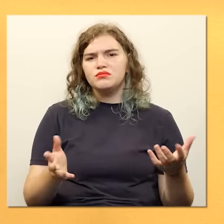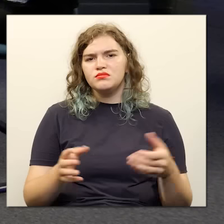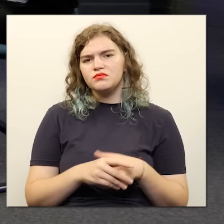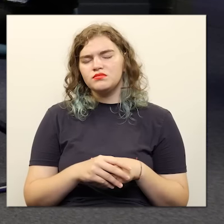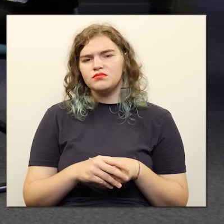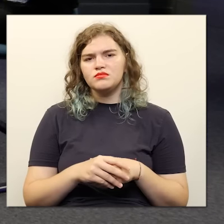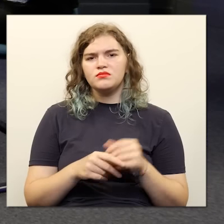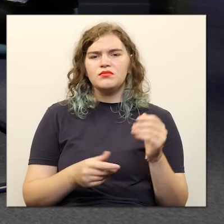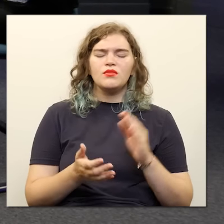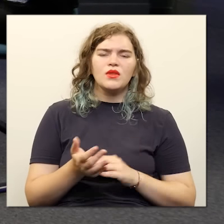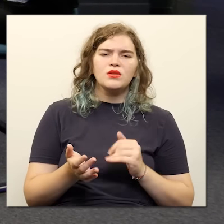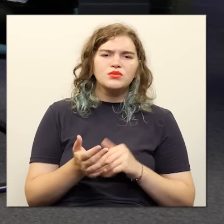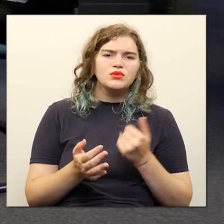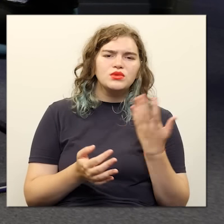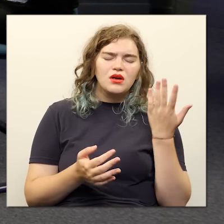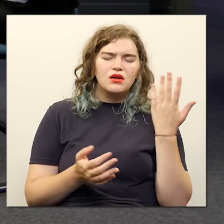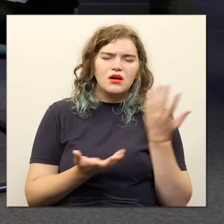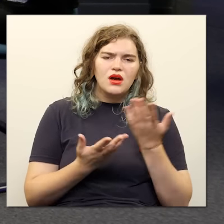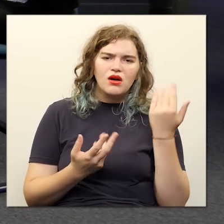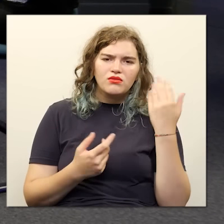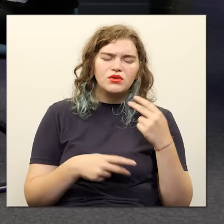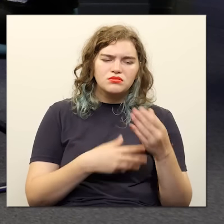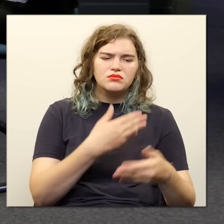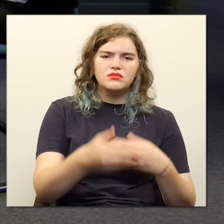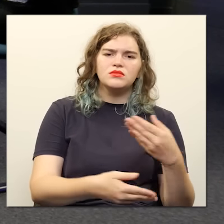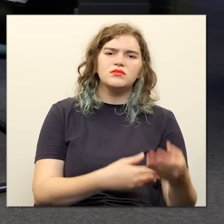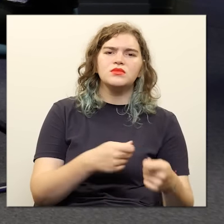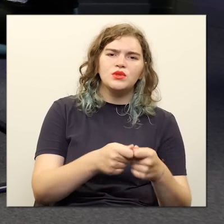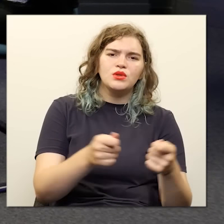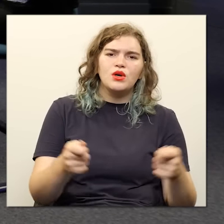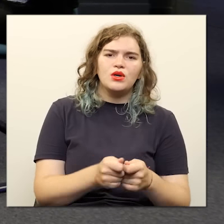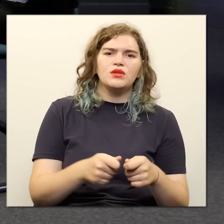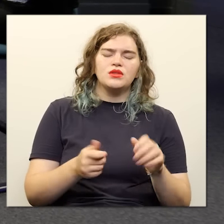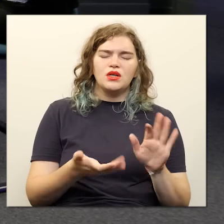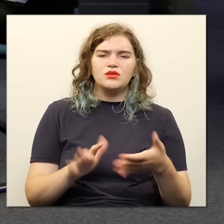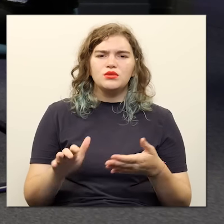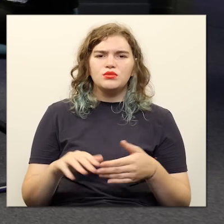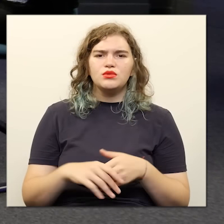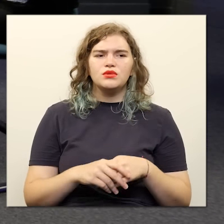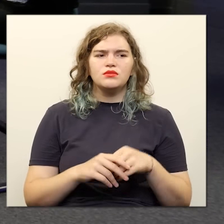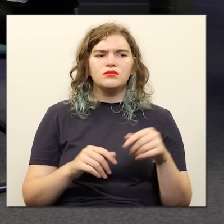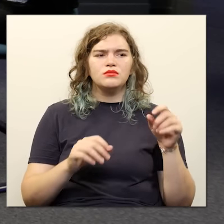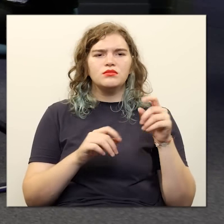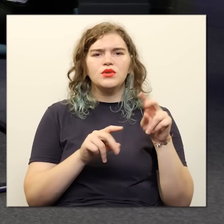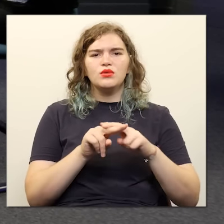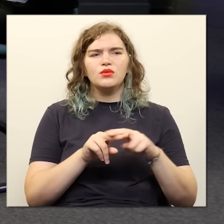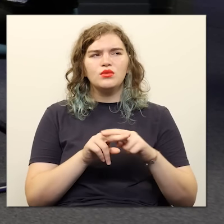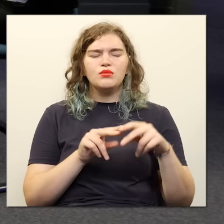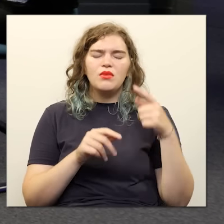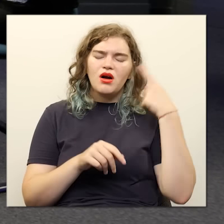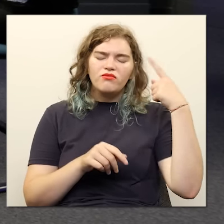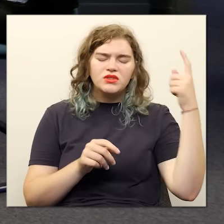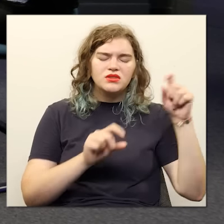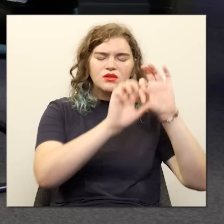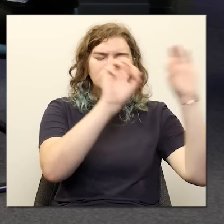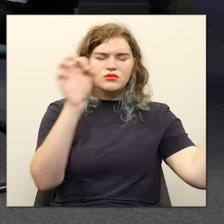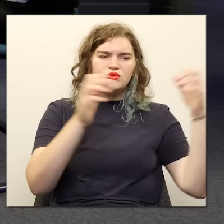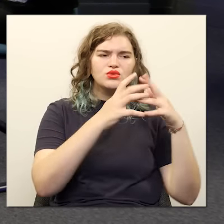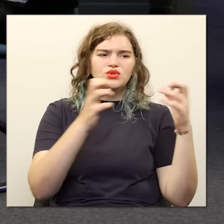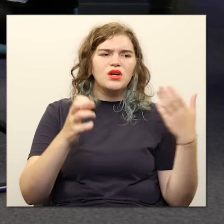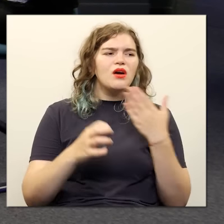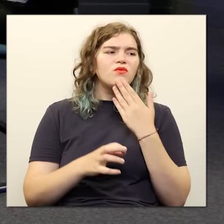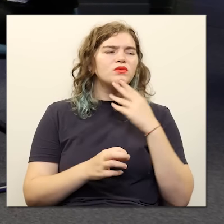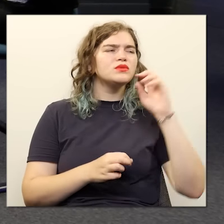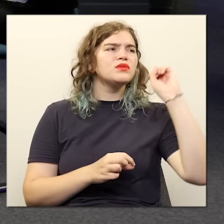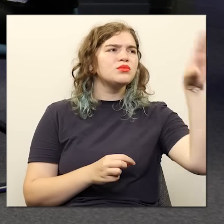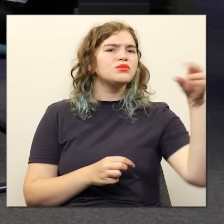așa, lucrarea care a mers mai departe și toată a pornit de la ruda din ceruri. Am vrut